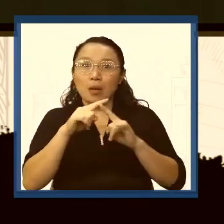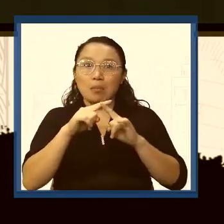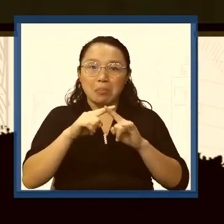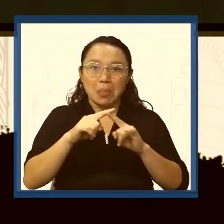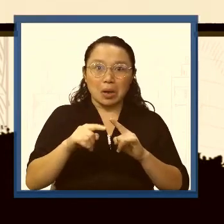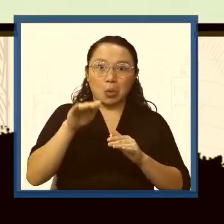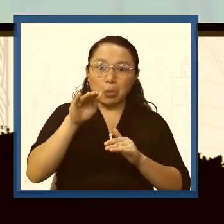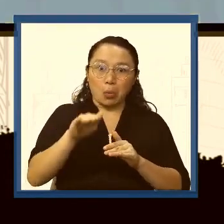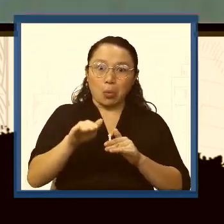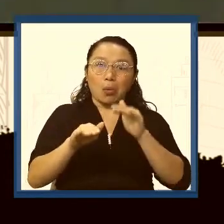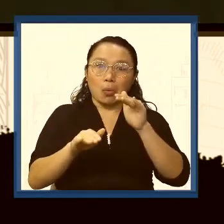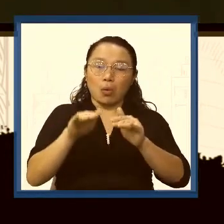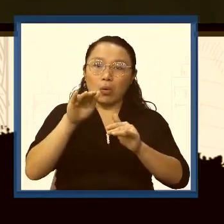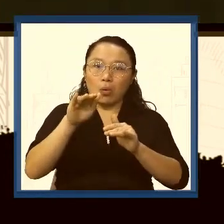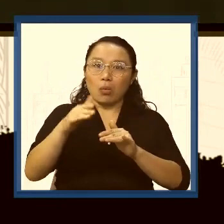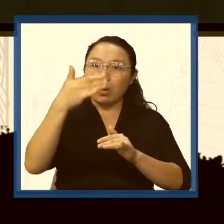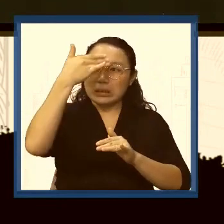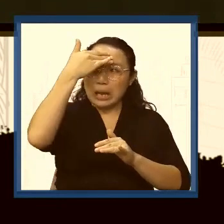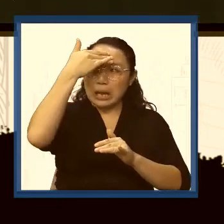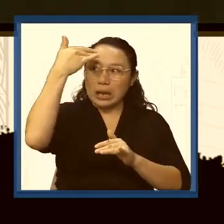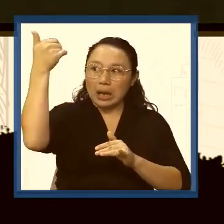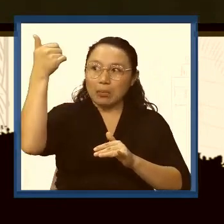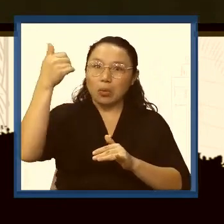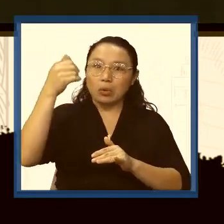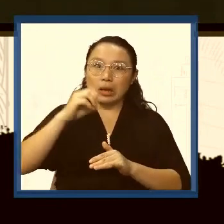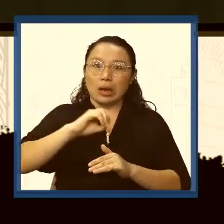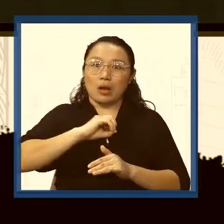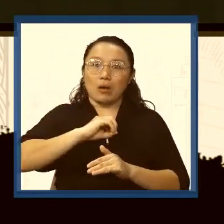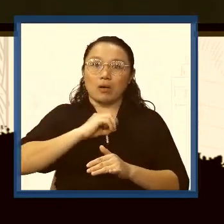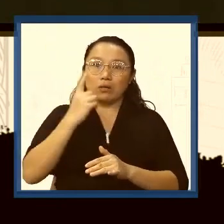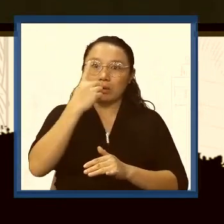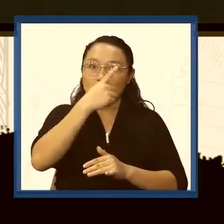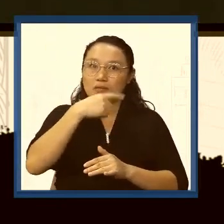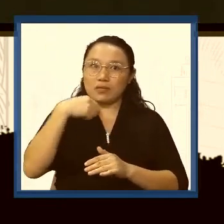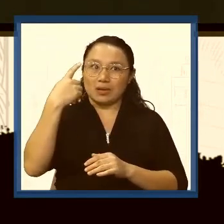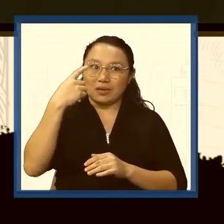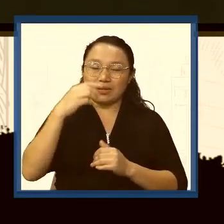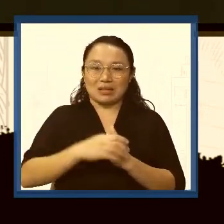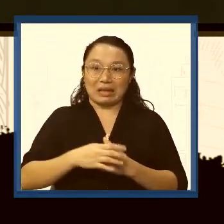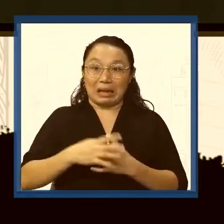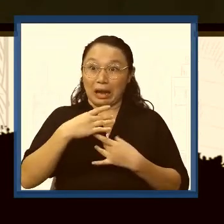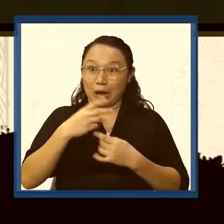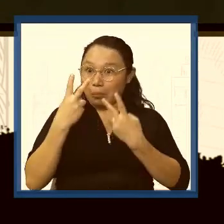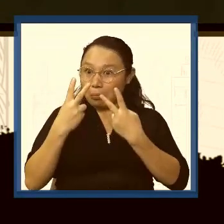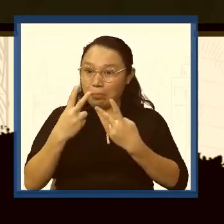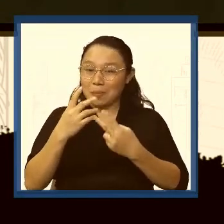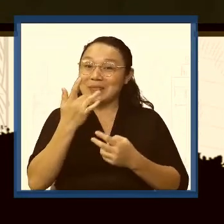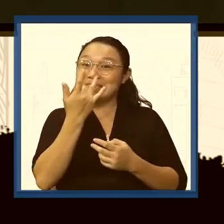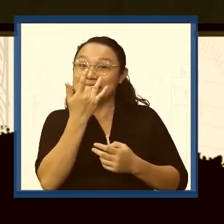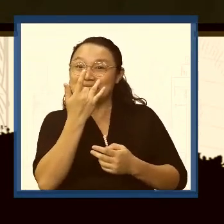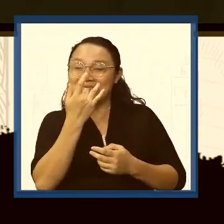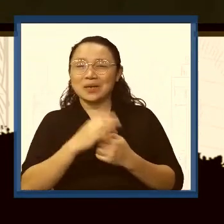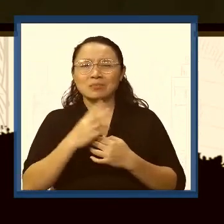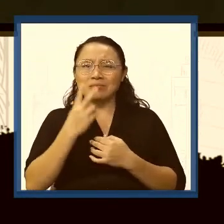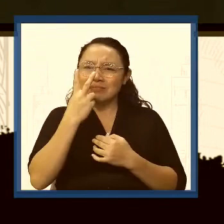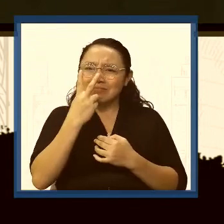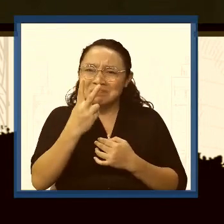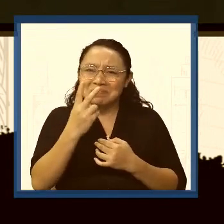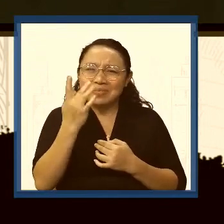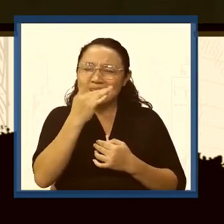niya nalimot siyang dagway. Bisag kapila pa ta man namin ganahan kita mubalik og panamin kay igawa na to